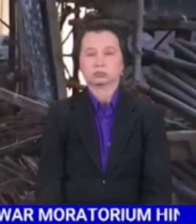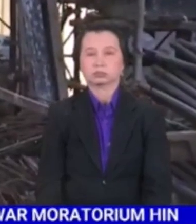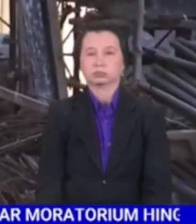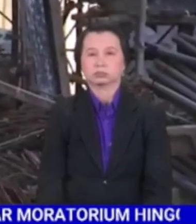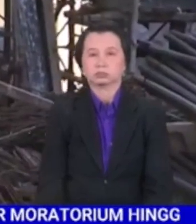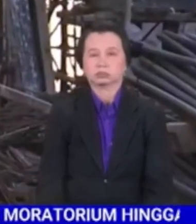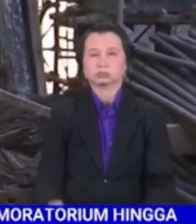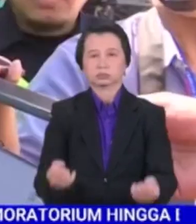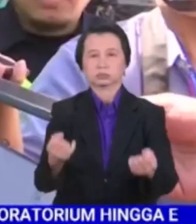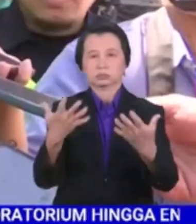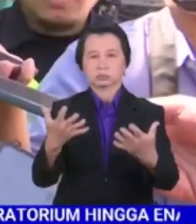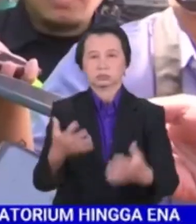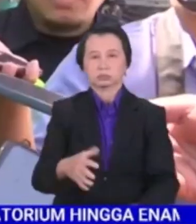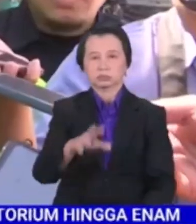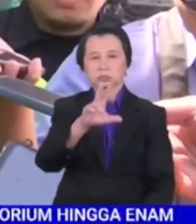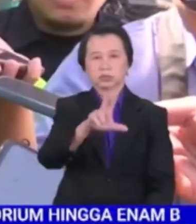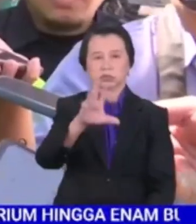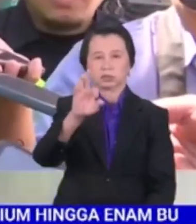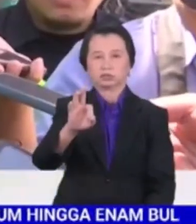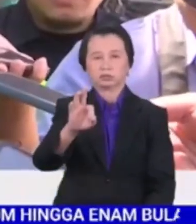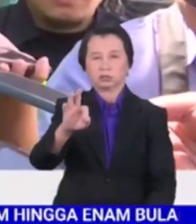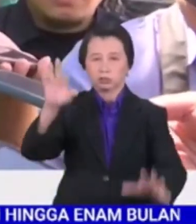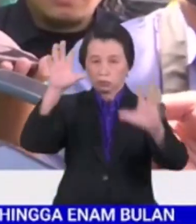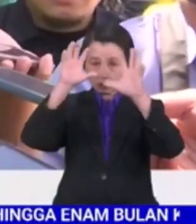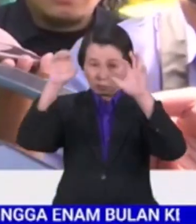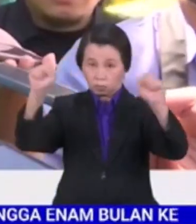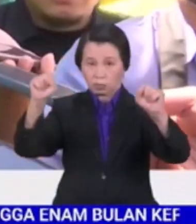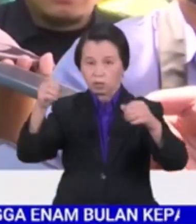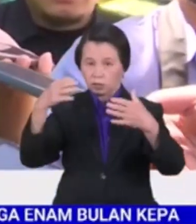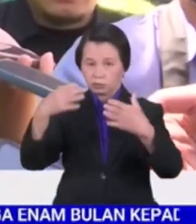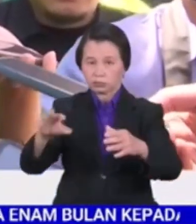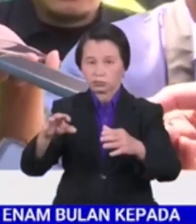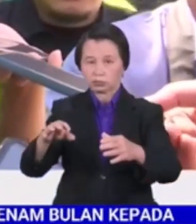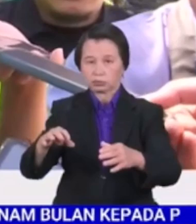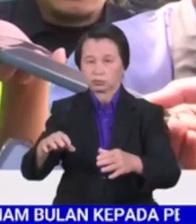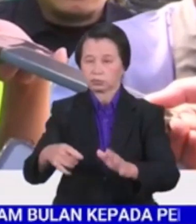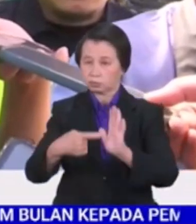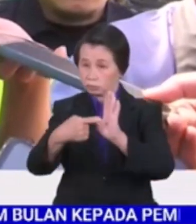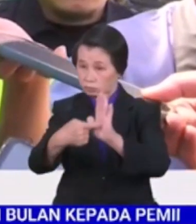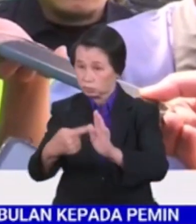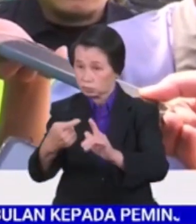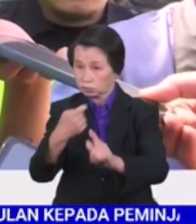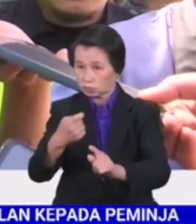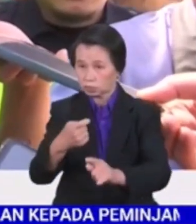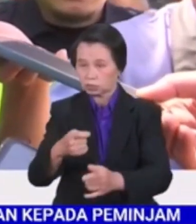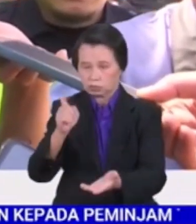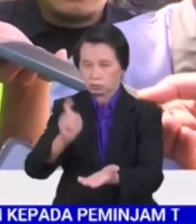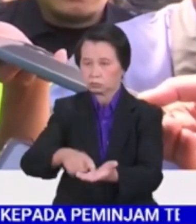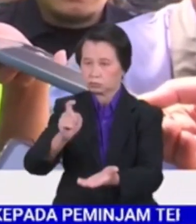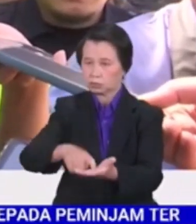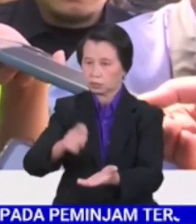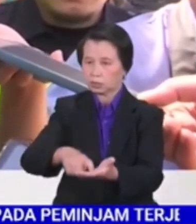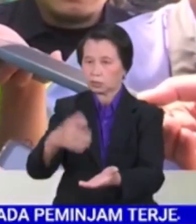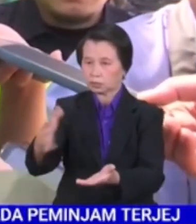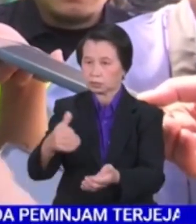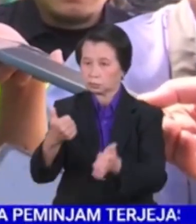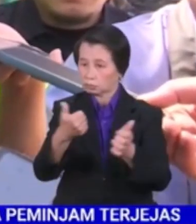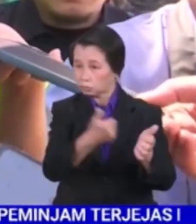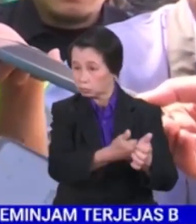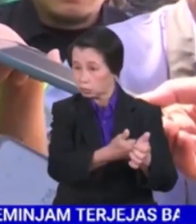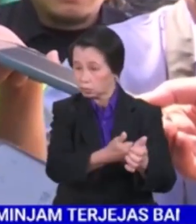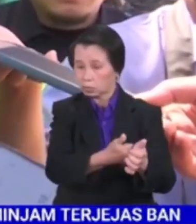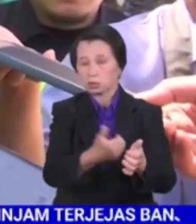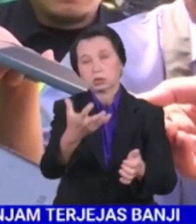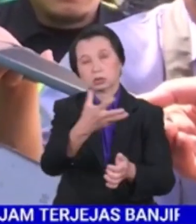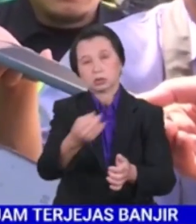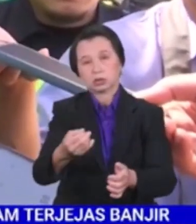sebanyak 39 majikan telah kita keluarkan syur dari segi tunggakan tunggakan dan pematuhan